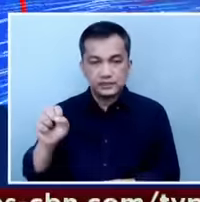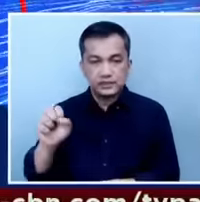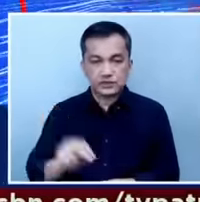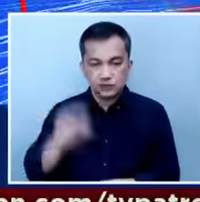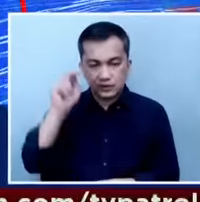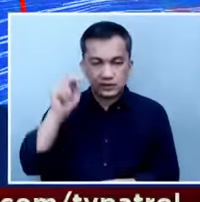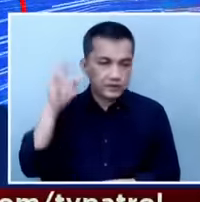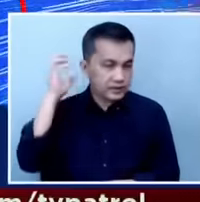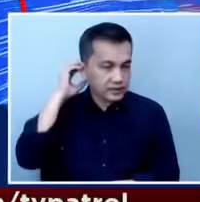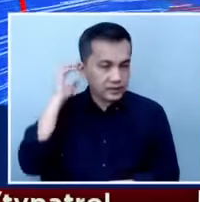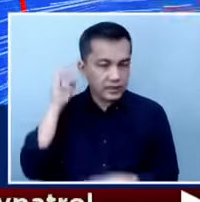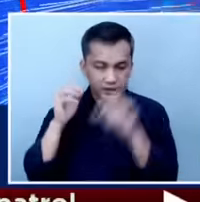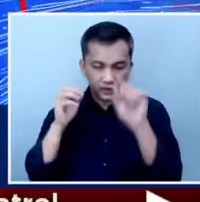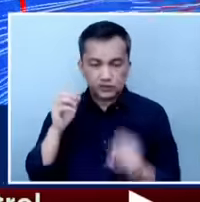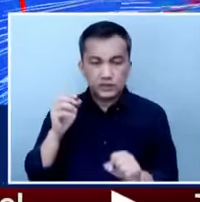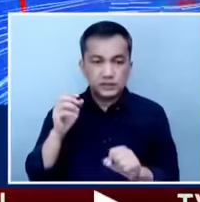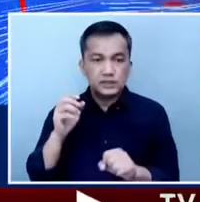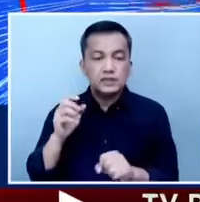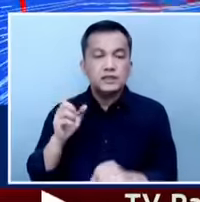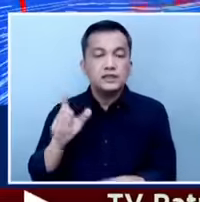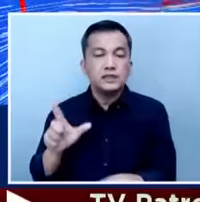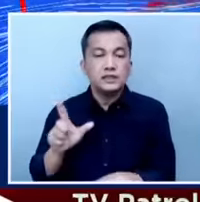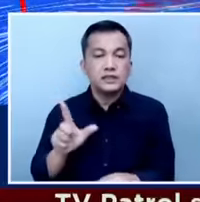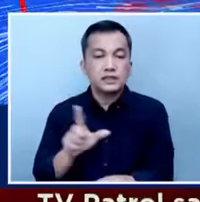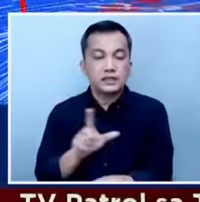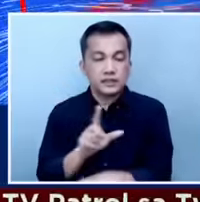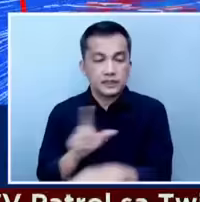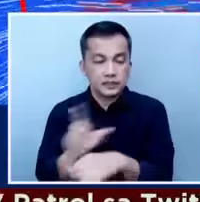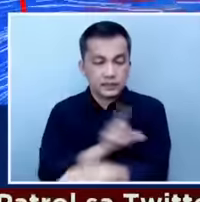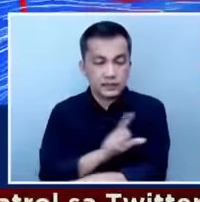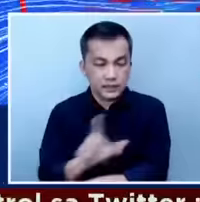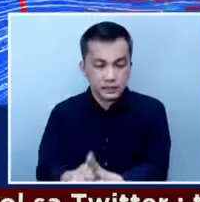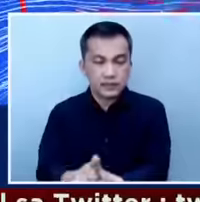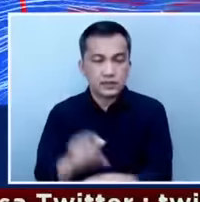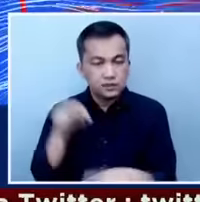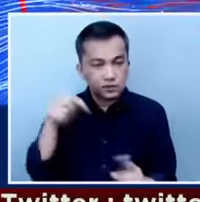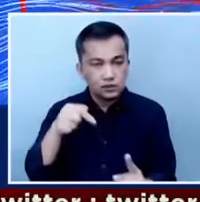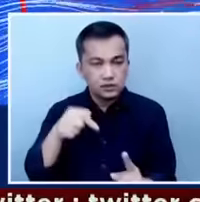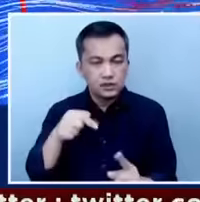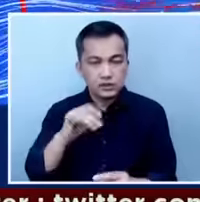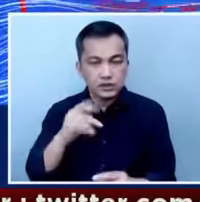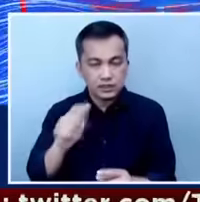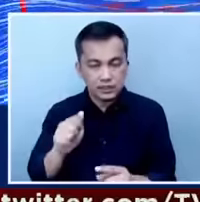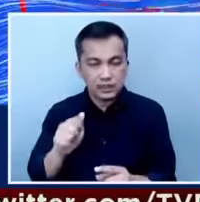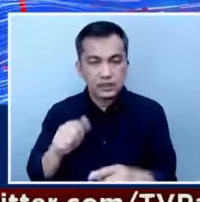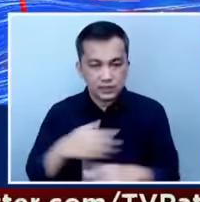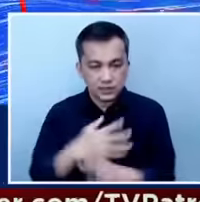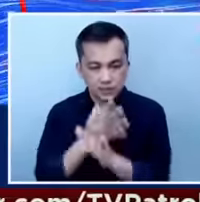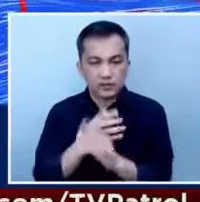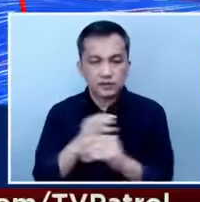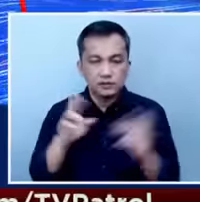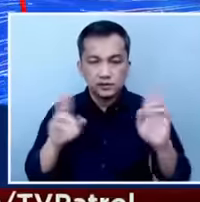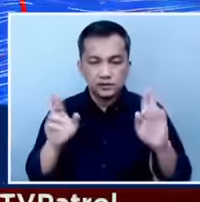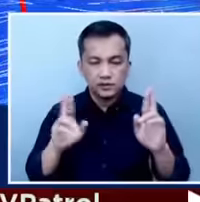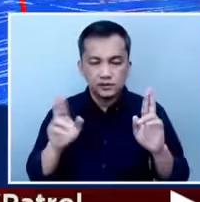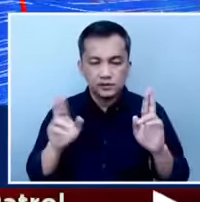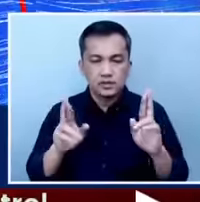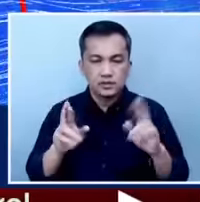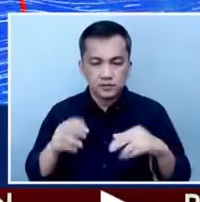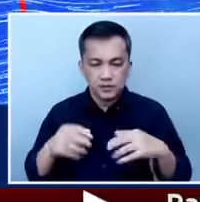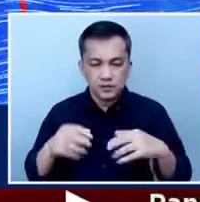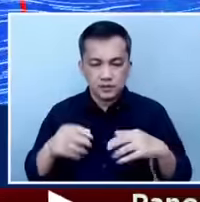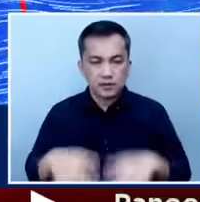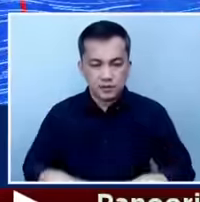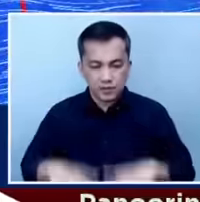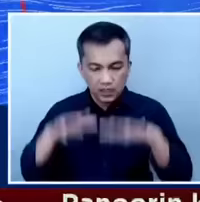at Southern Leyte. Sa mga kababayan po natin dyan, partikular sa Caraga at Davao Region, maging handa sa posibleng mga pagbaha at